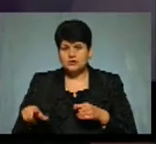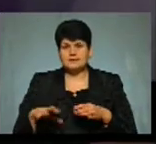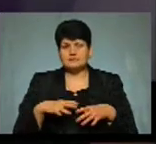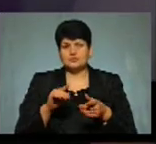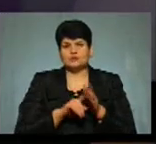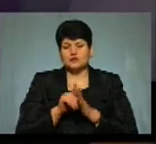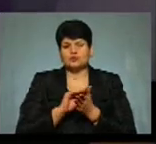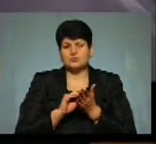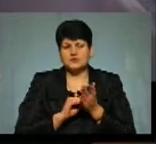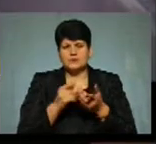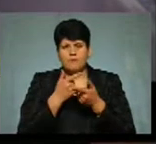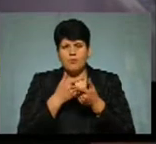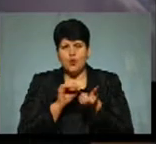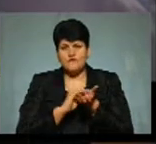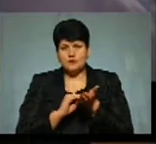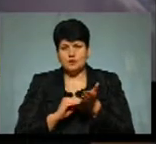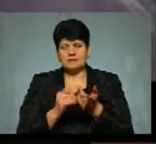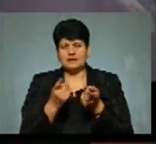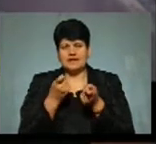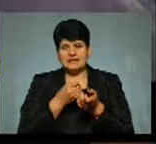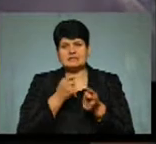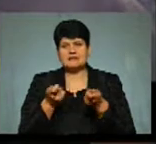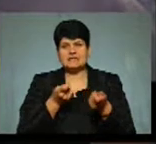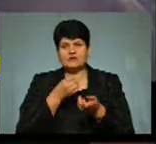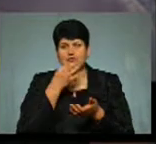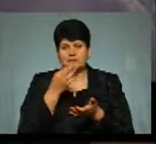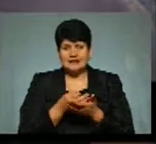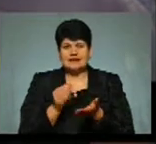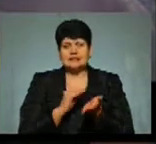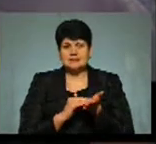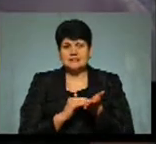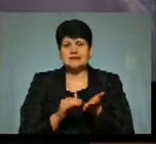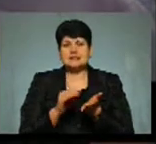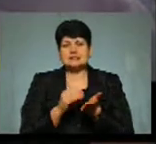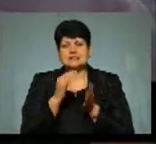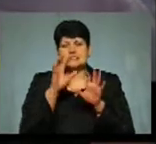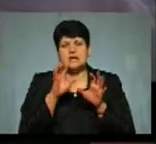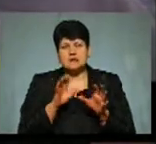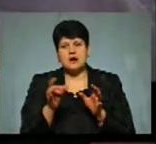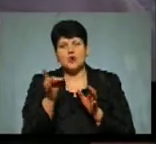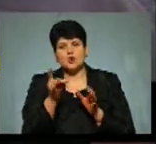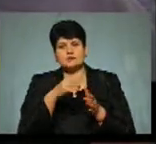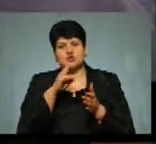виписує повідомлення про притягнення до адміністративної відповідальності, з якої вказується стаття, розмір штрафу або